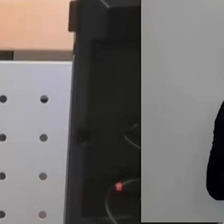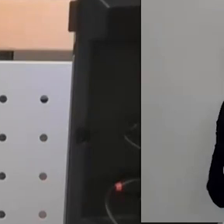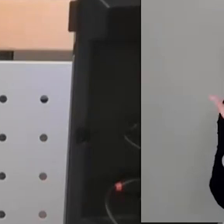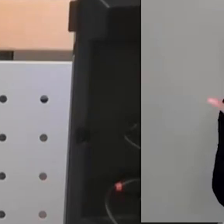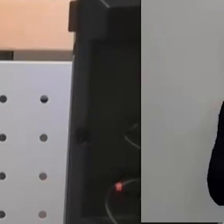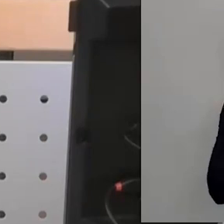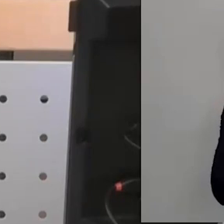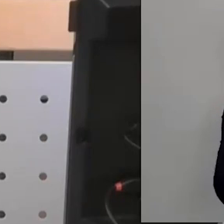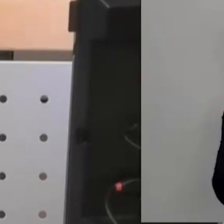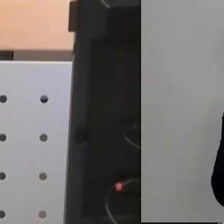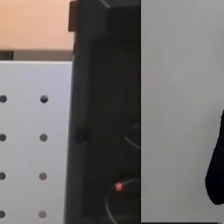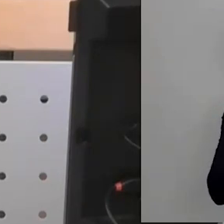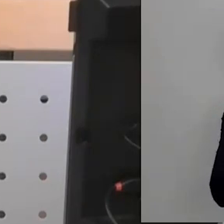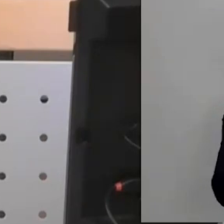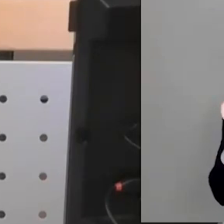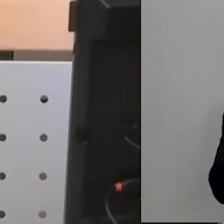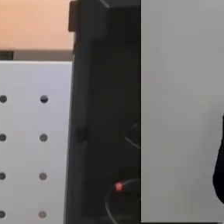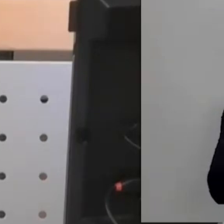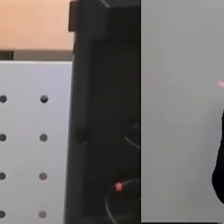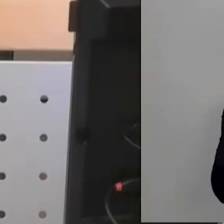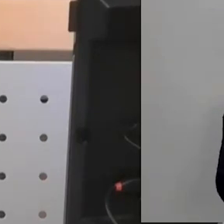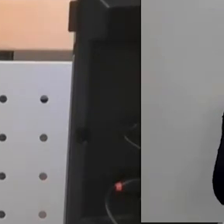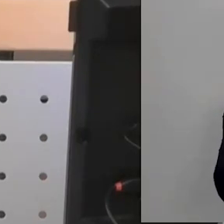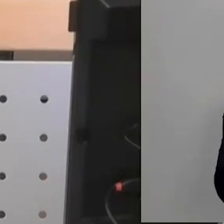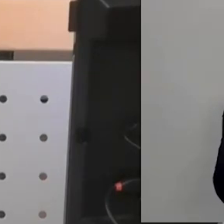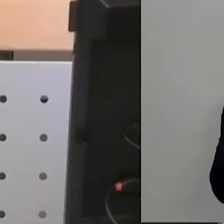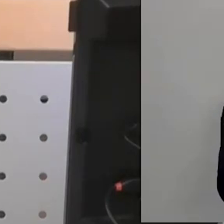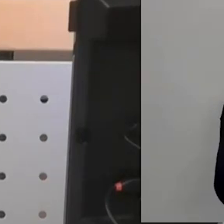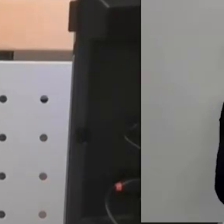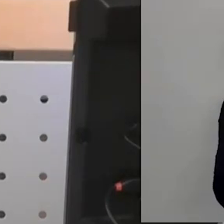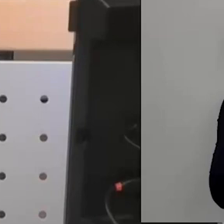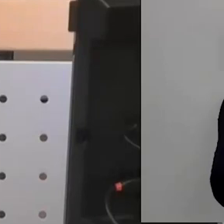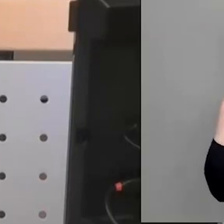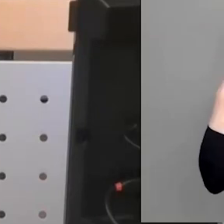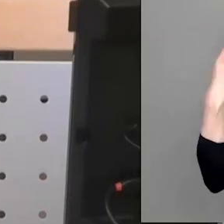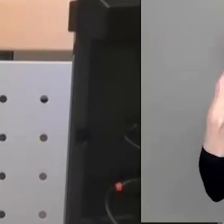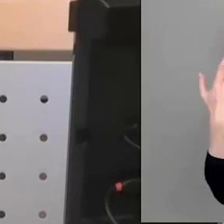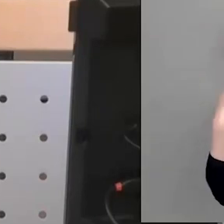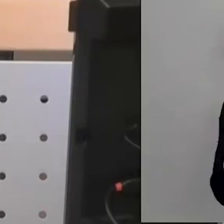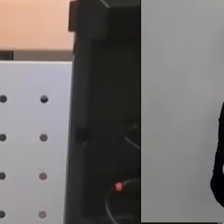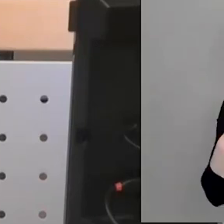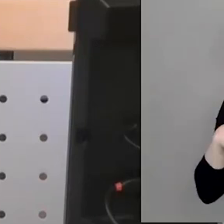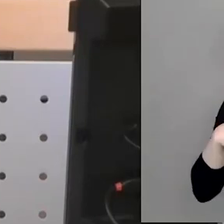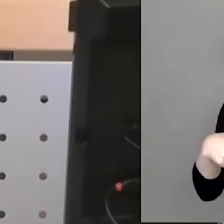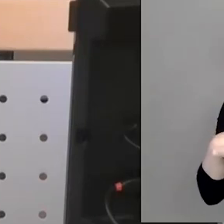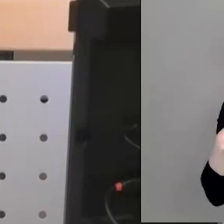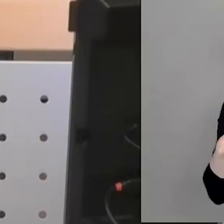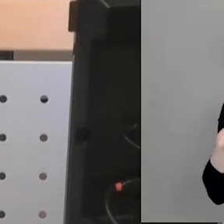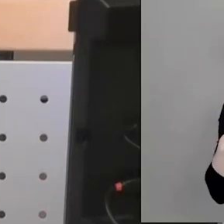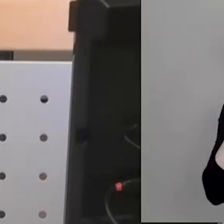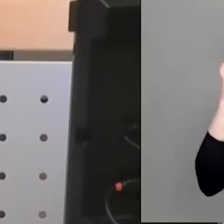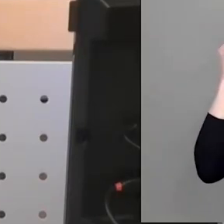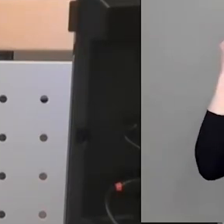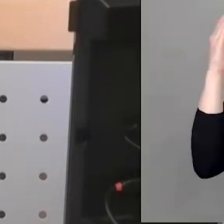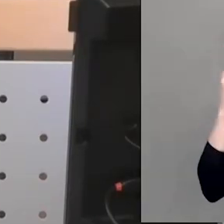Im August 2023 wusste ich, dass wir im September uns im Bildungsbeirat mit dem